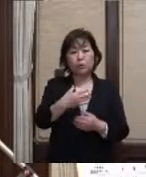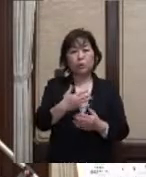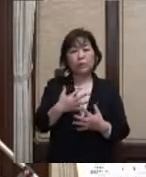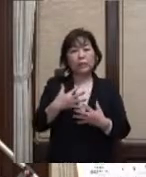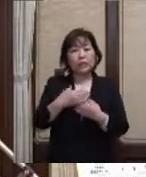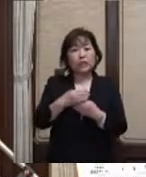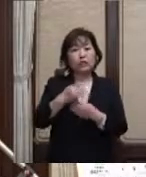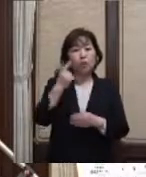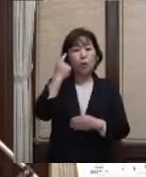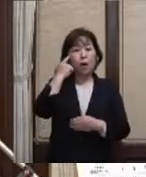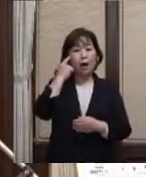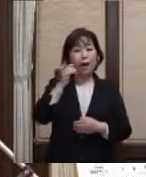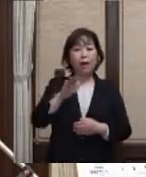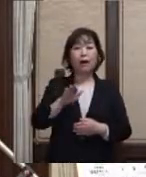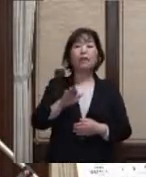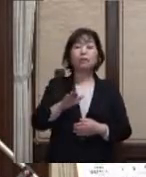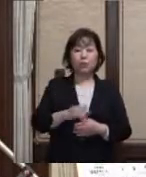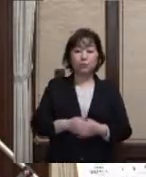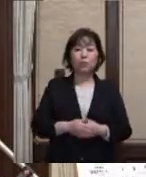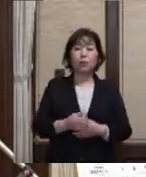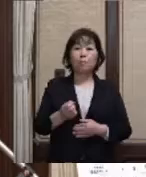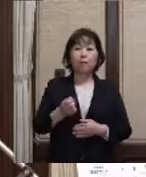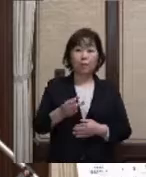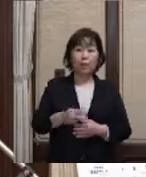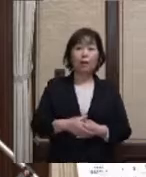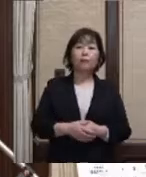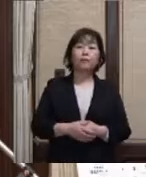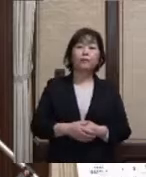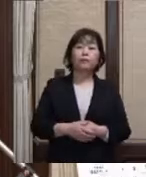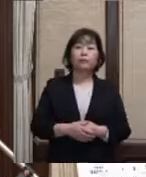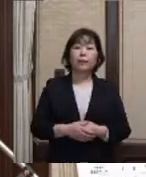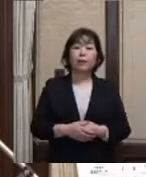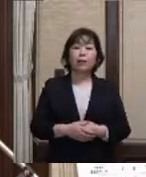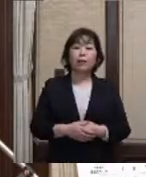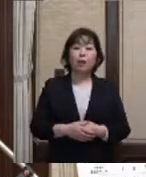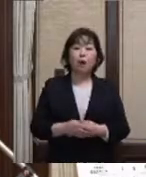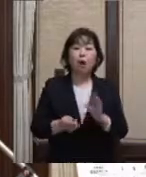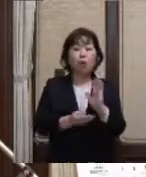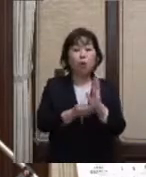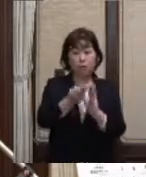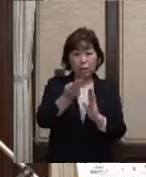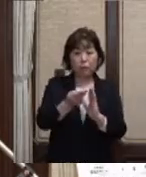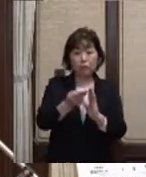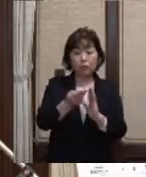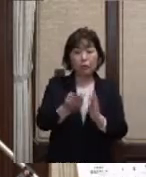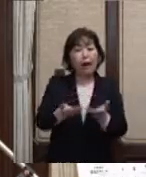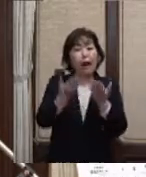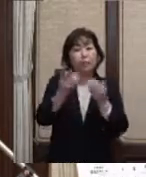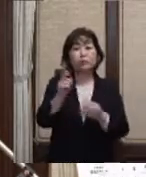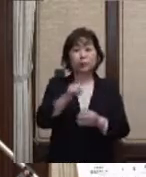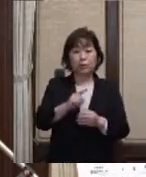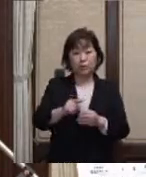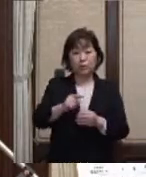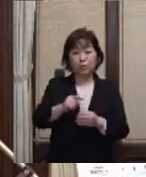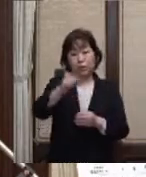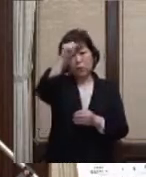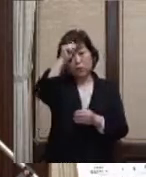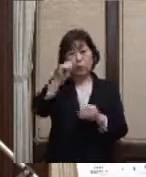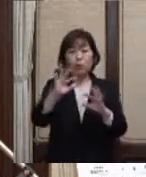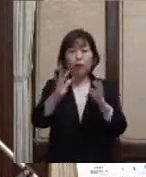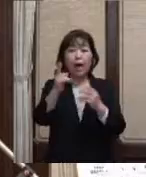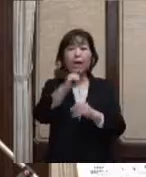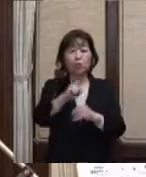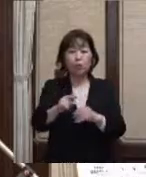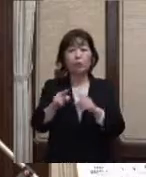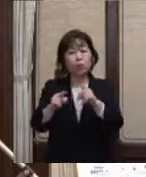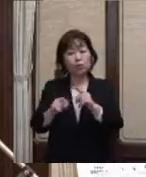緊張感というのはありますので、そしてまた、まあ、ホテル、軽症者、無症状者は、そうい